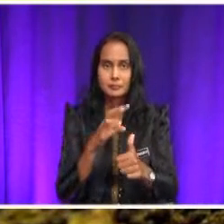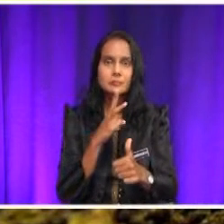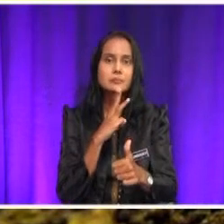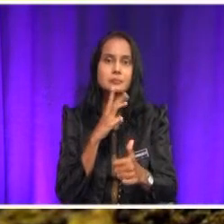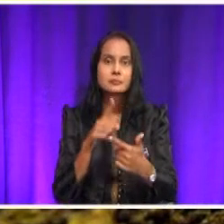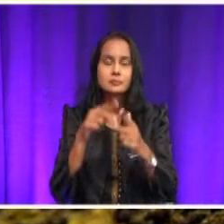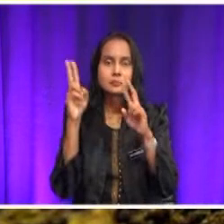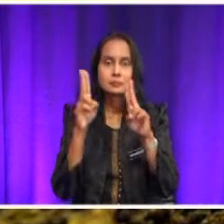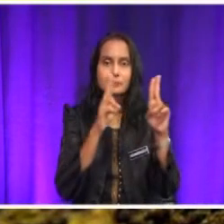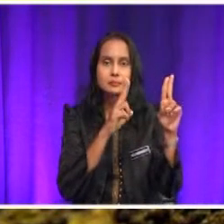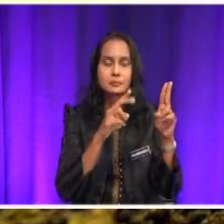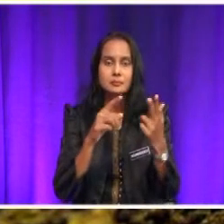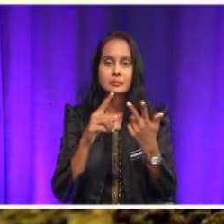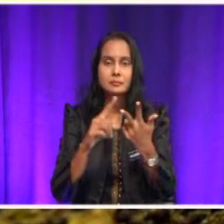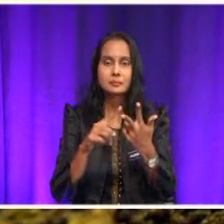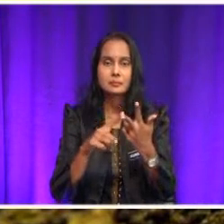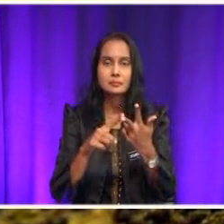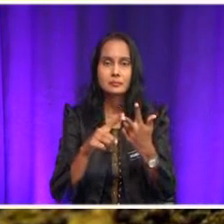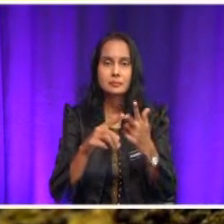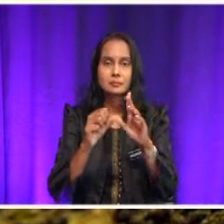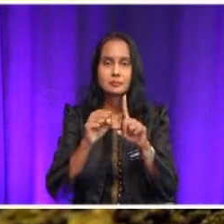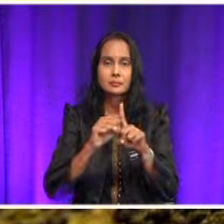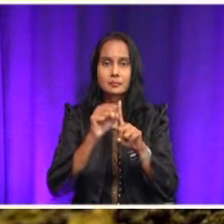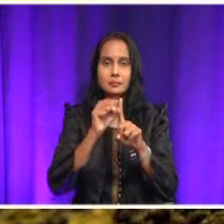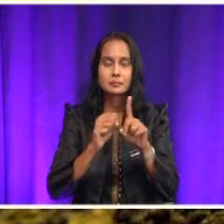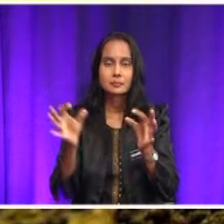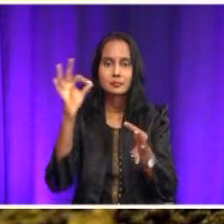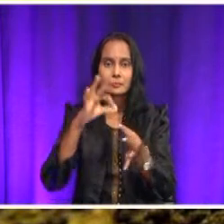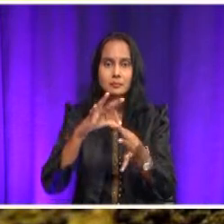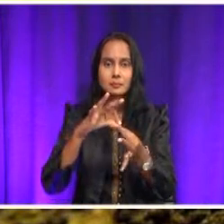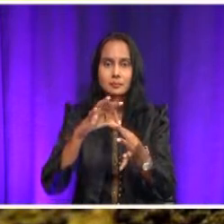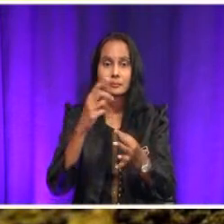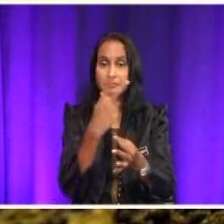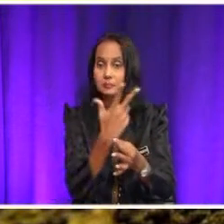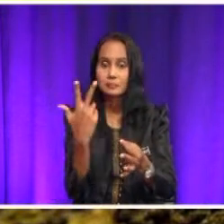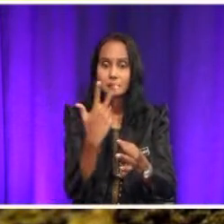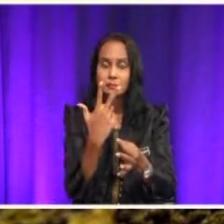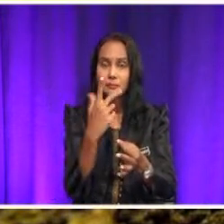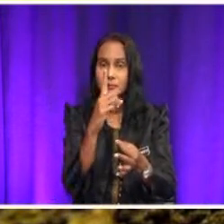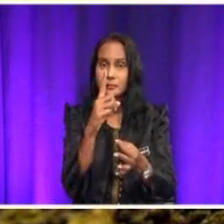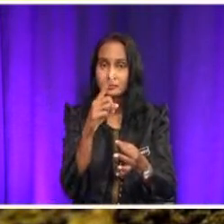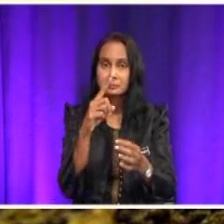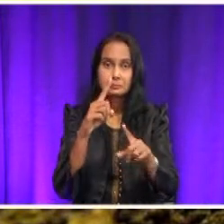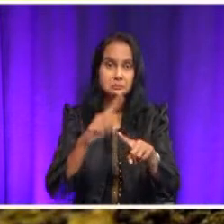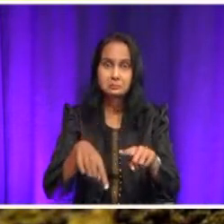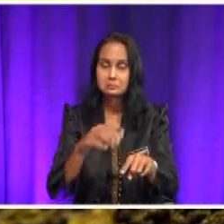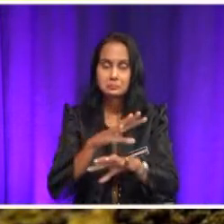kedua udara dan yang ketiga suhu yang sesuai salah satu tidak akan sampah